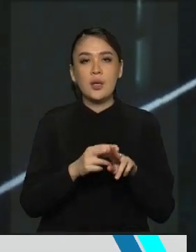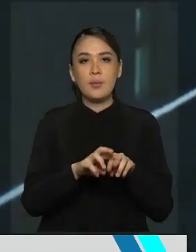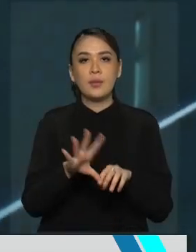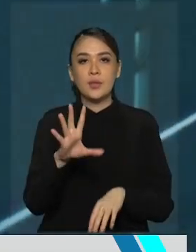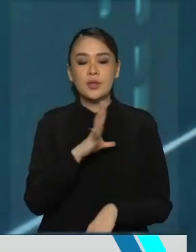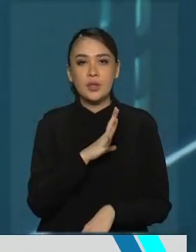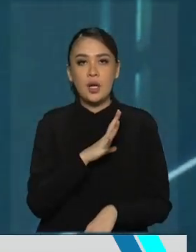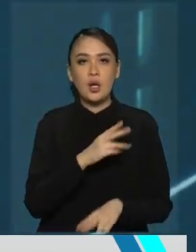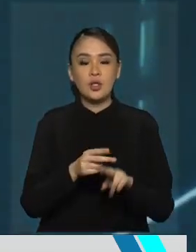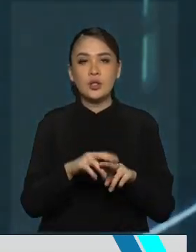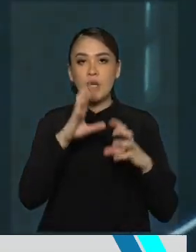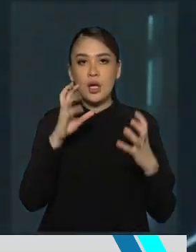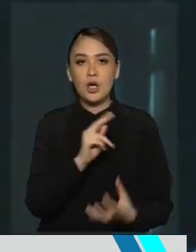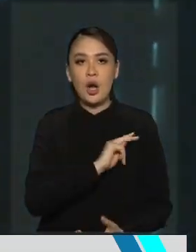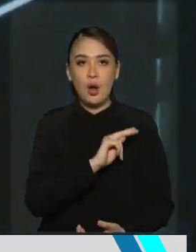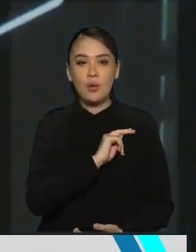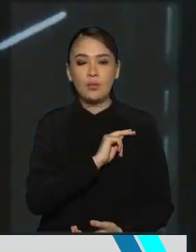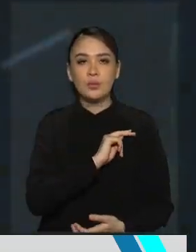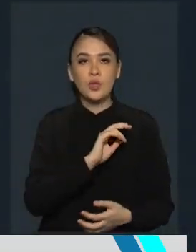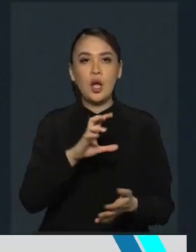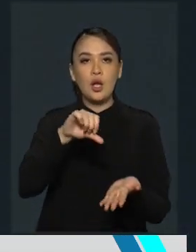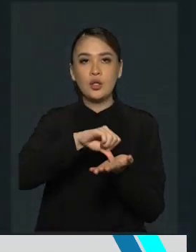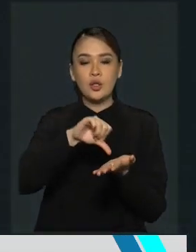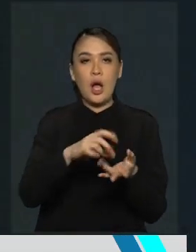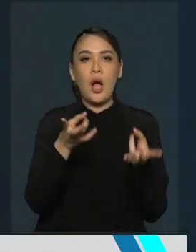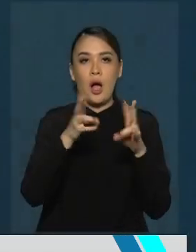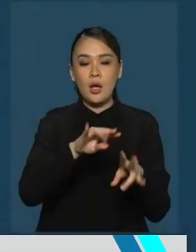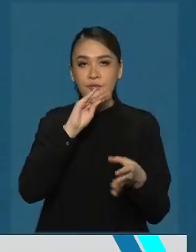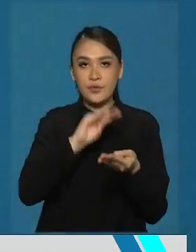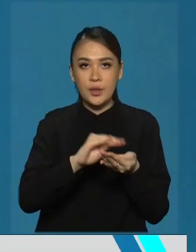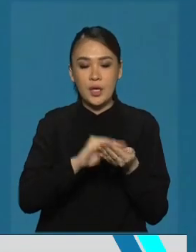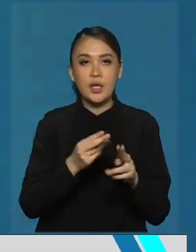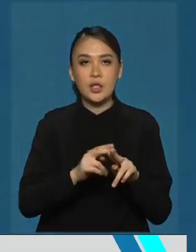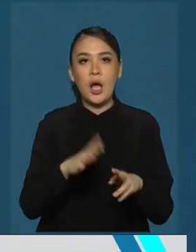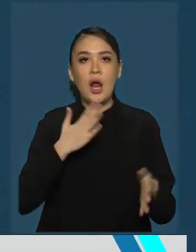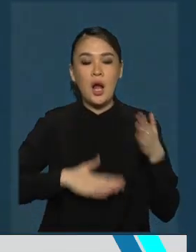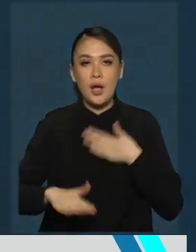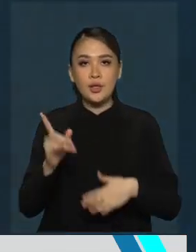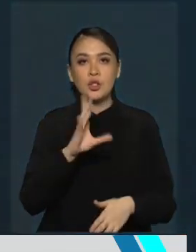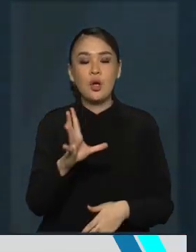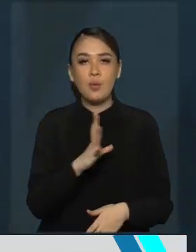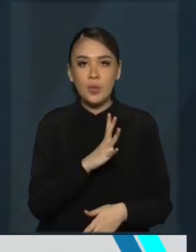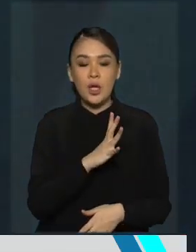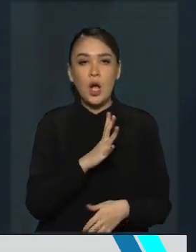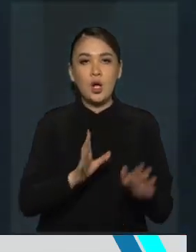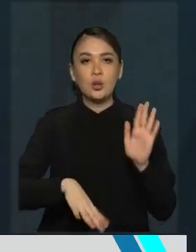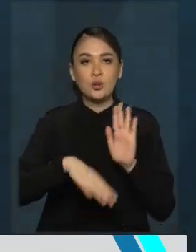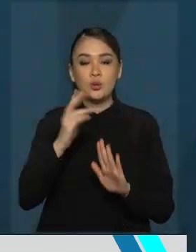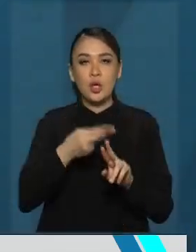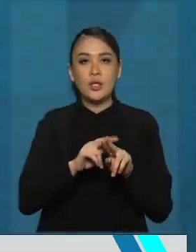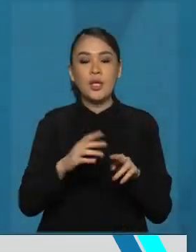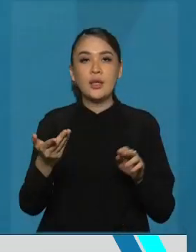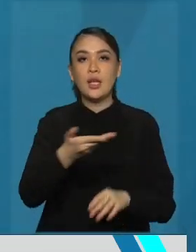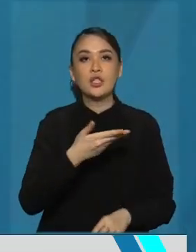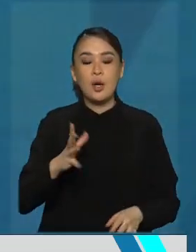он сохранил свою должность, это очень радует, потому что, как говорится, на переправе коней не меняют, и поэтому все наши